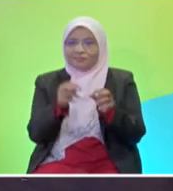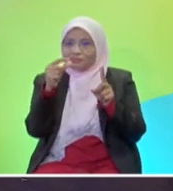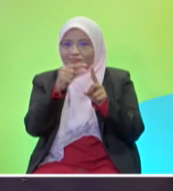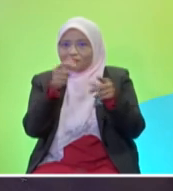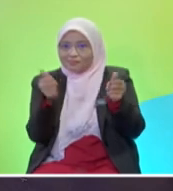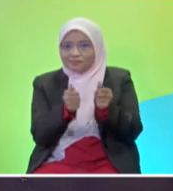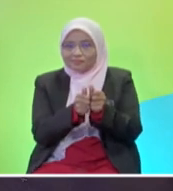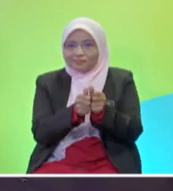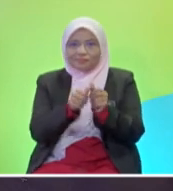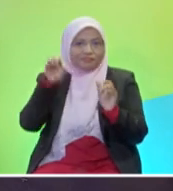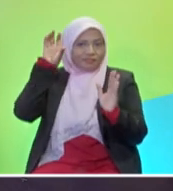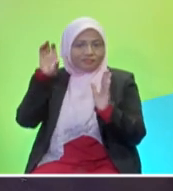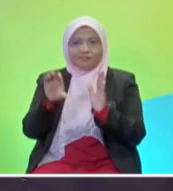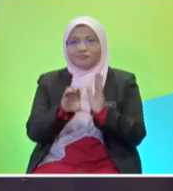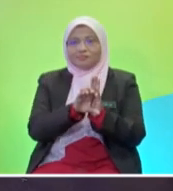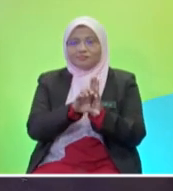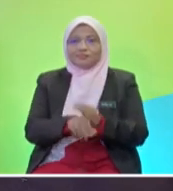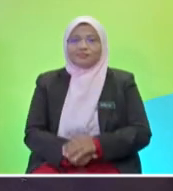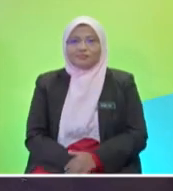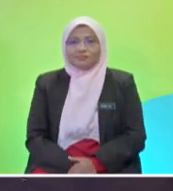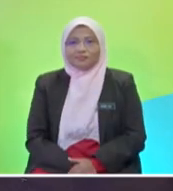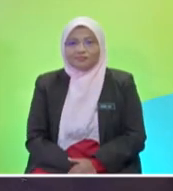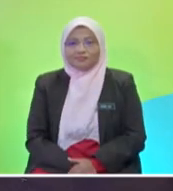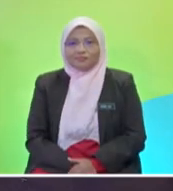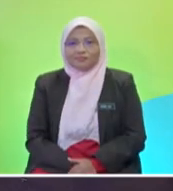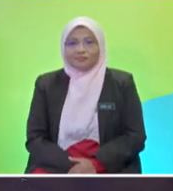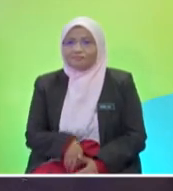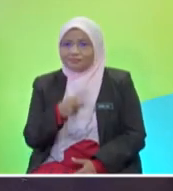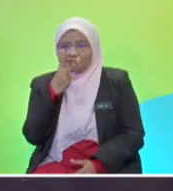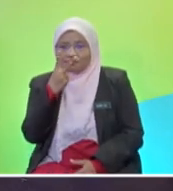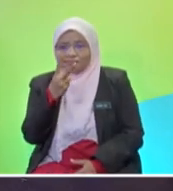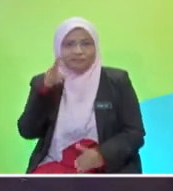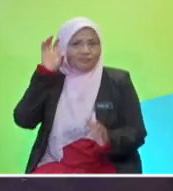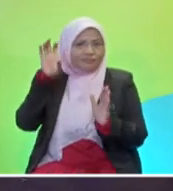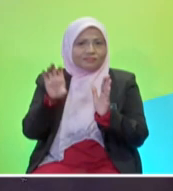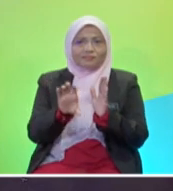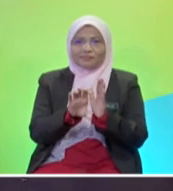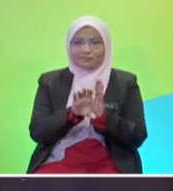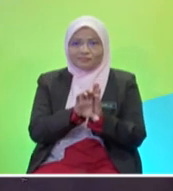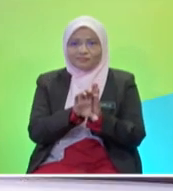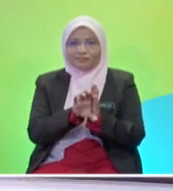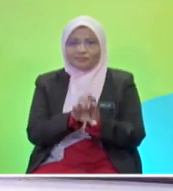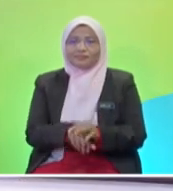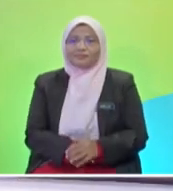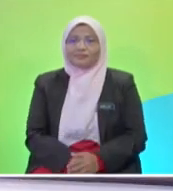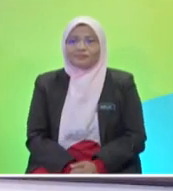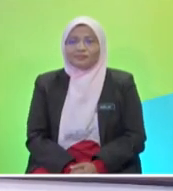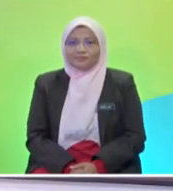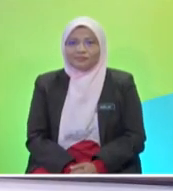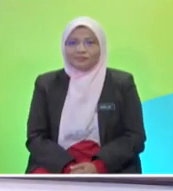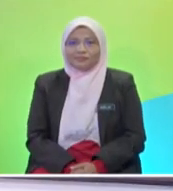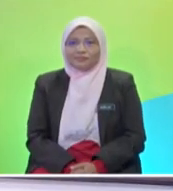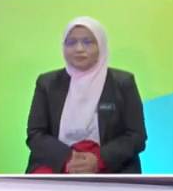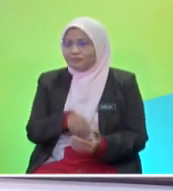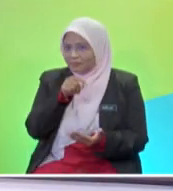ni, sebelum tu cikgu, sebelum kita tengok gambar apa, Mira tunjuk dulu apa jawapan kita. Boleh ke cikgu? Boleh. Okey.